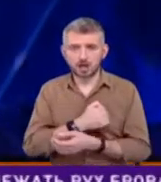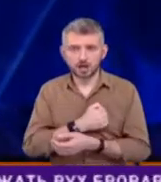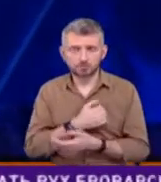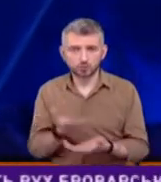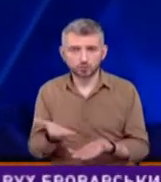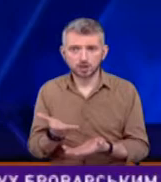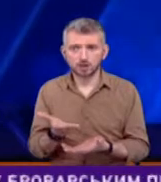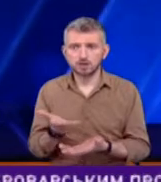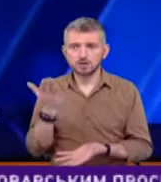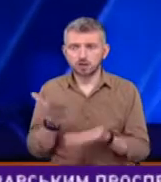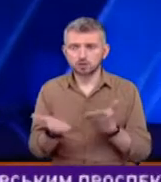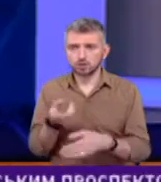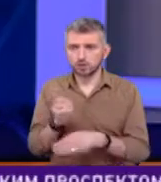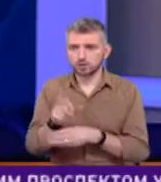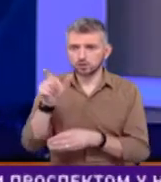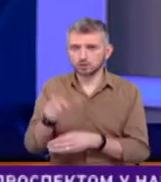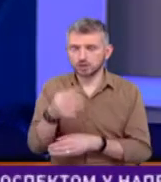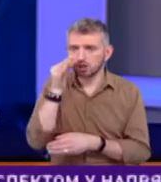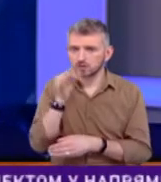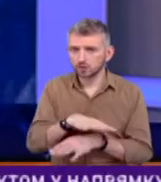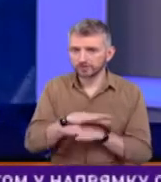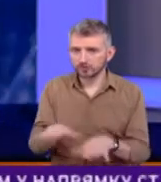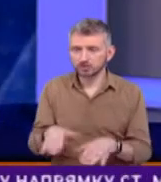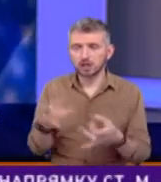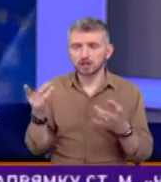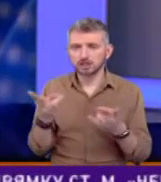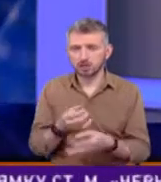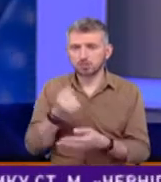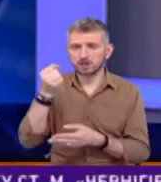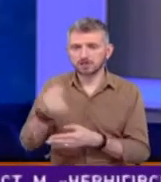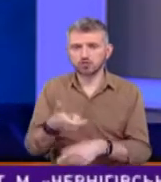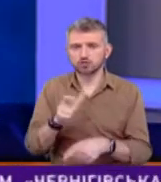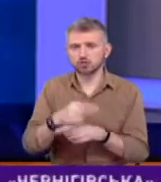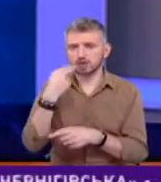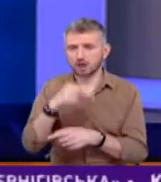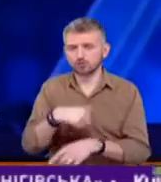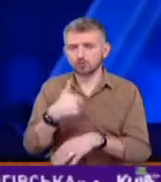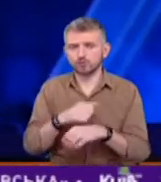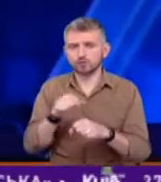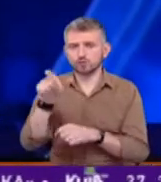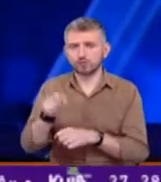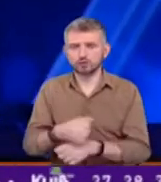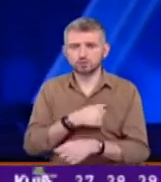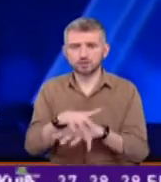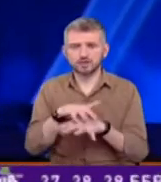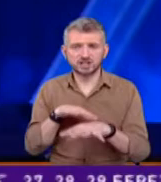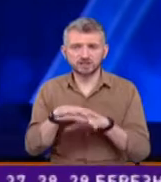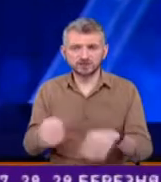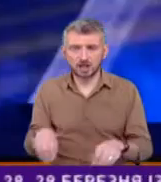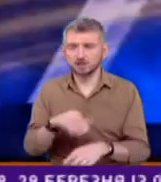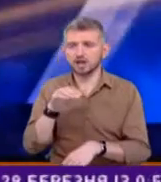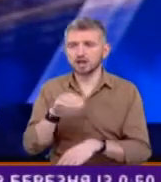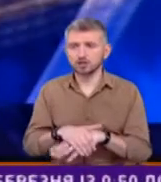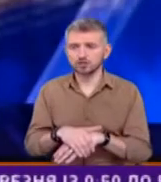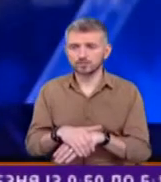дивно звучить, да, що якщо приходить людина недосвідчена, просто треба призначити дуже якісного головнокомандувача Збройні сили і все. І